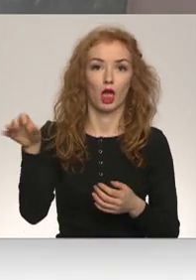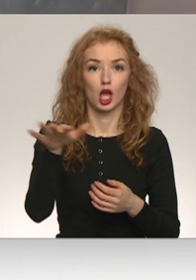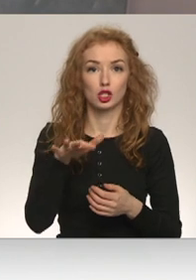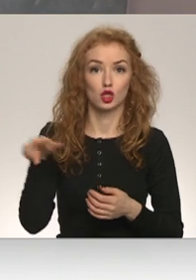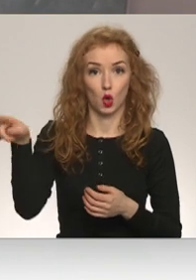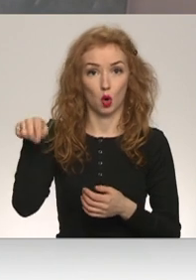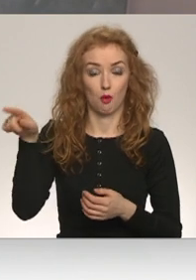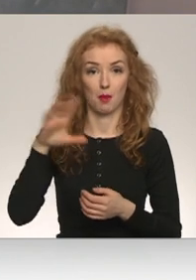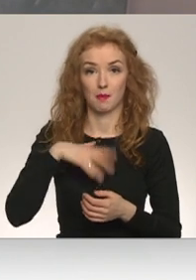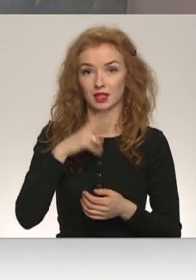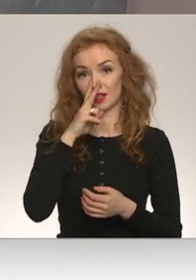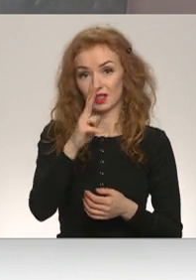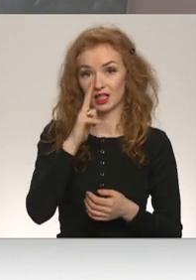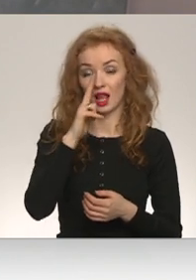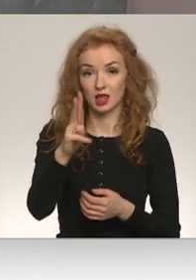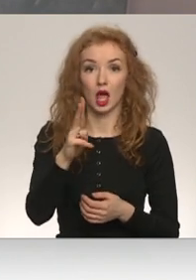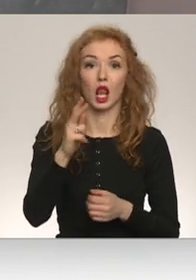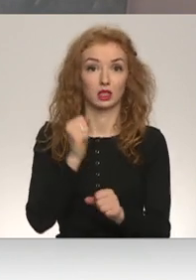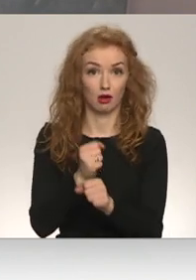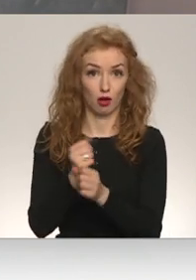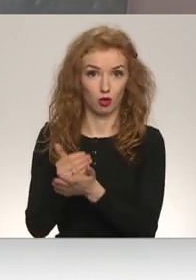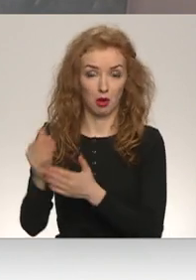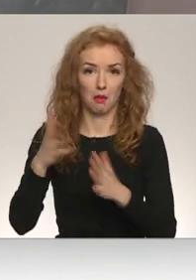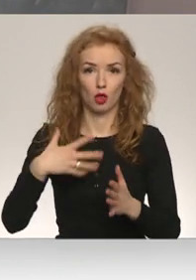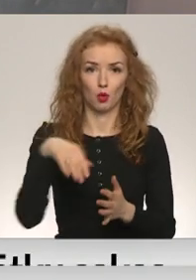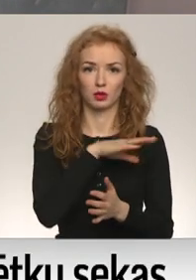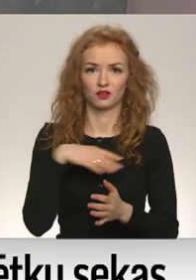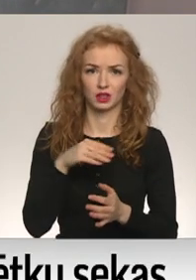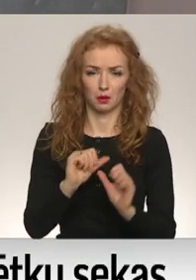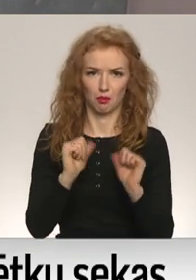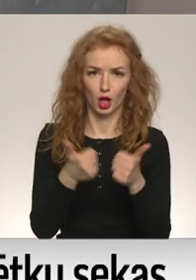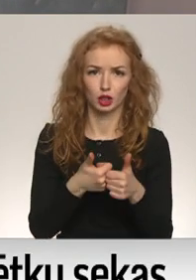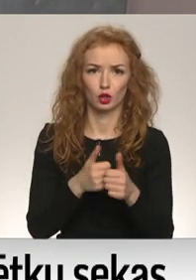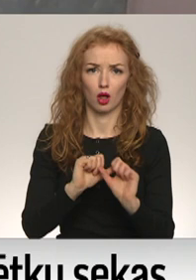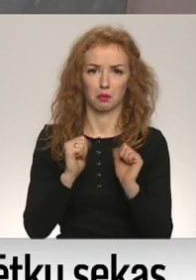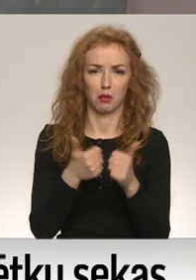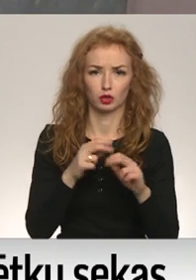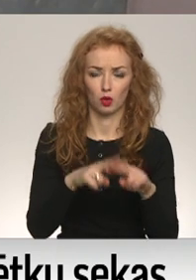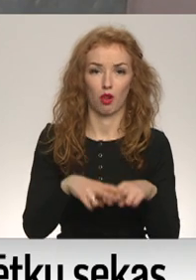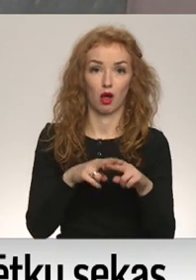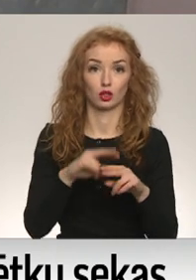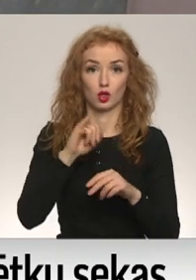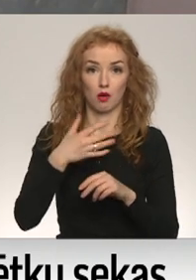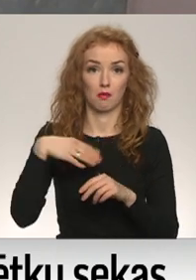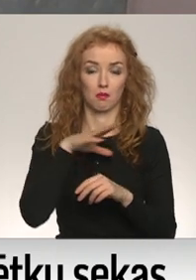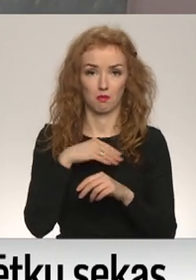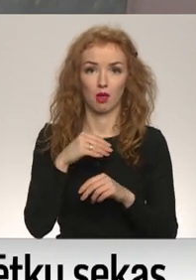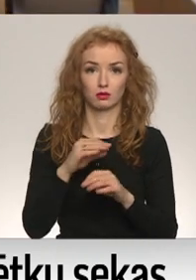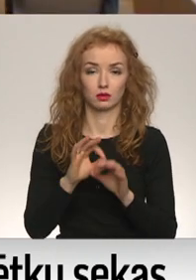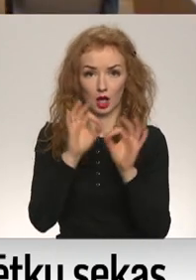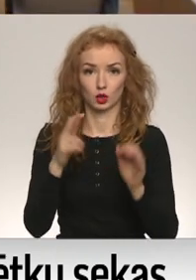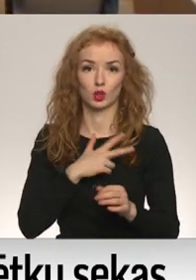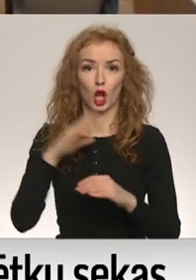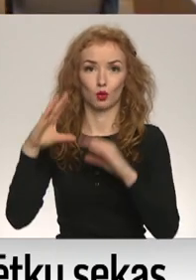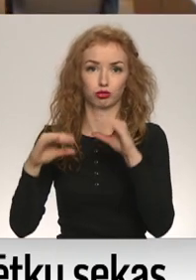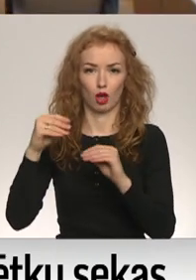trīs nedēļām, un mums visi būs slimnīcā vai pašizolācijā, kur mēs sociālo budžetu praktiski paputināsim.